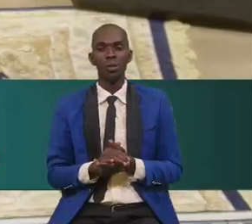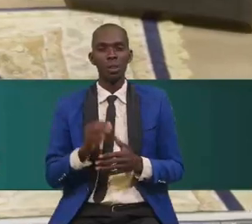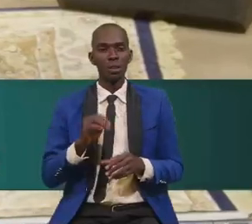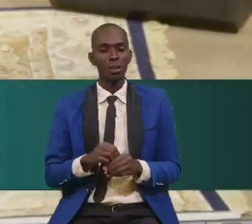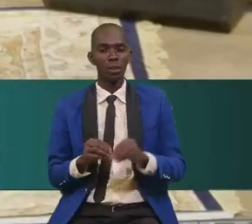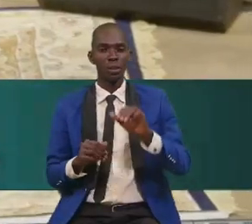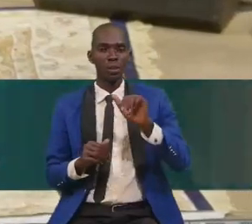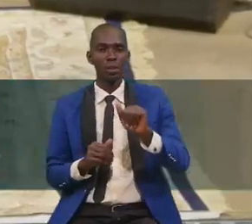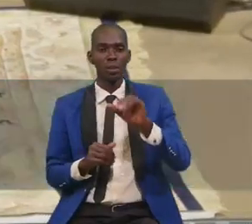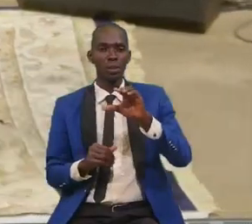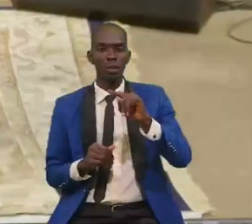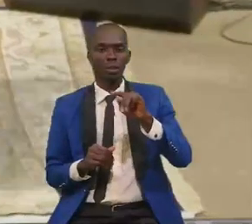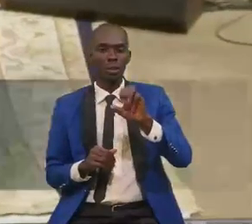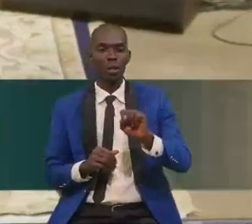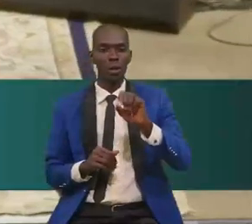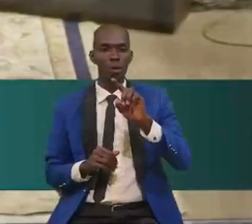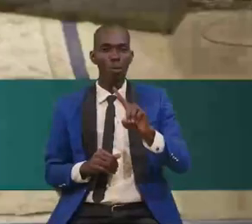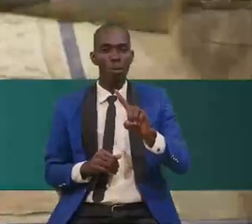Acte 1.